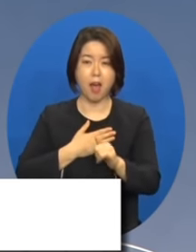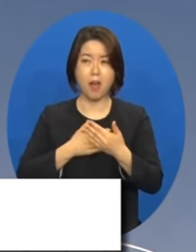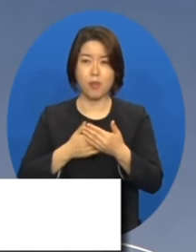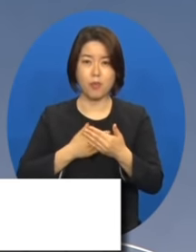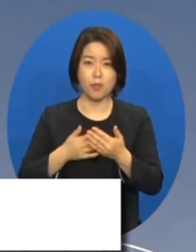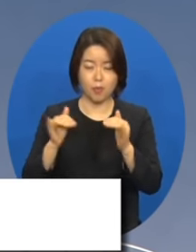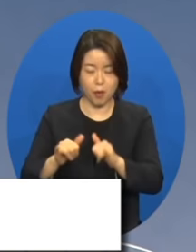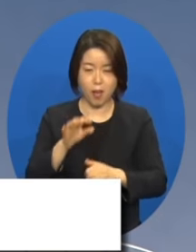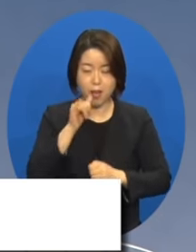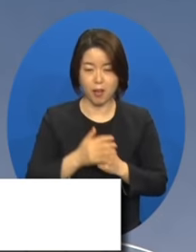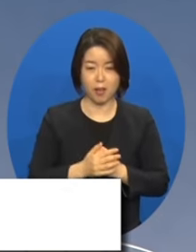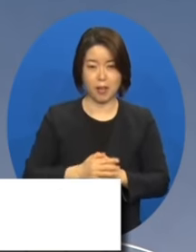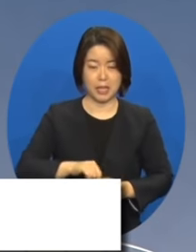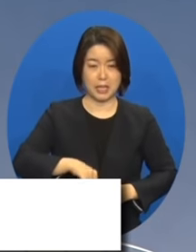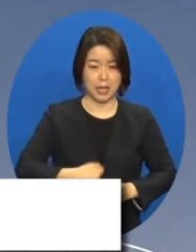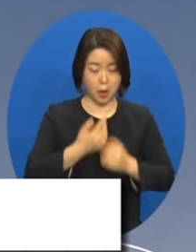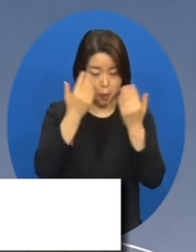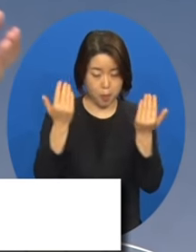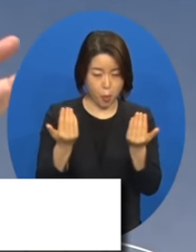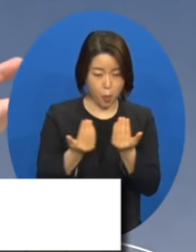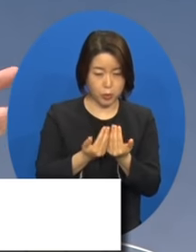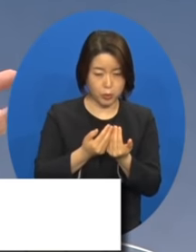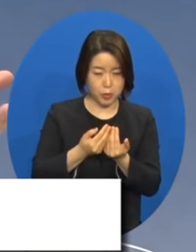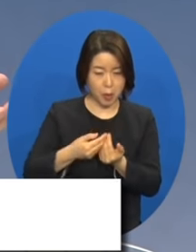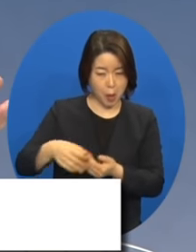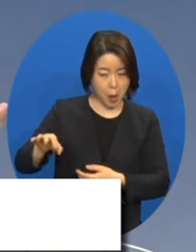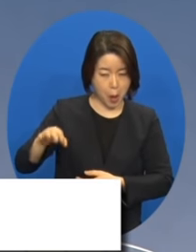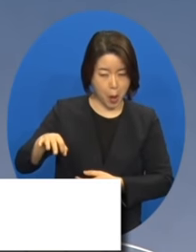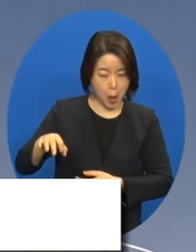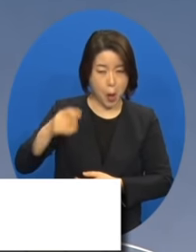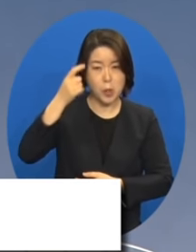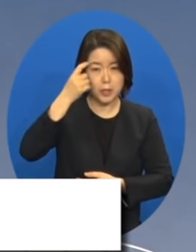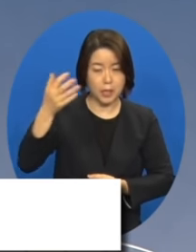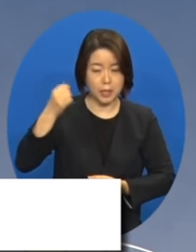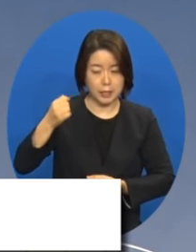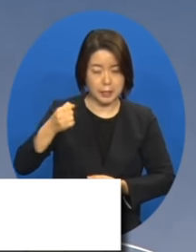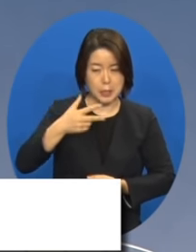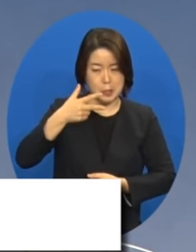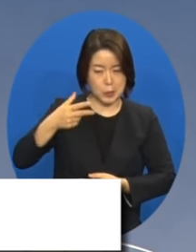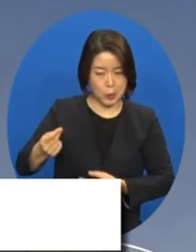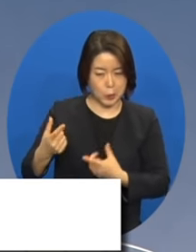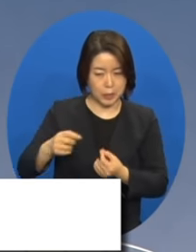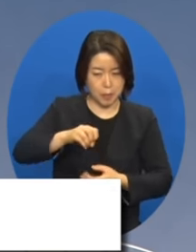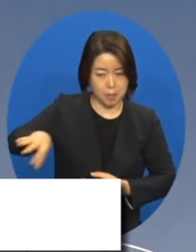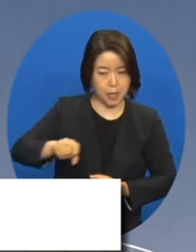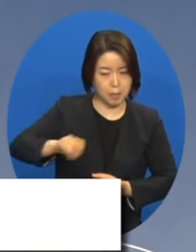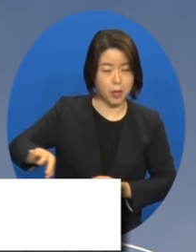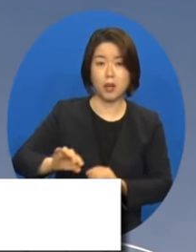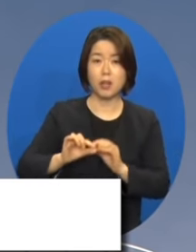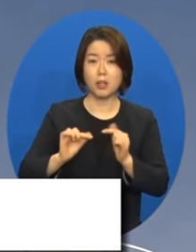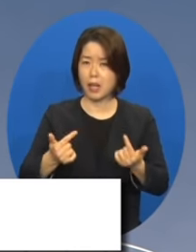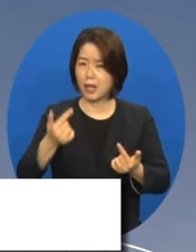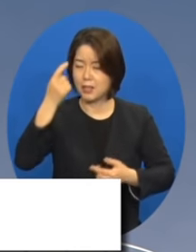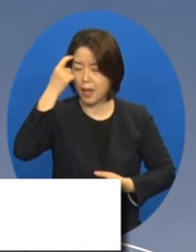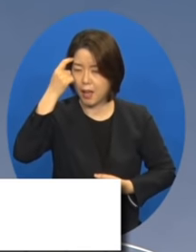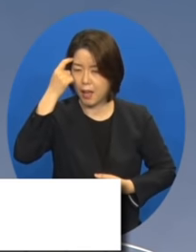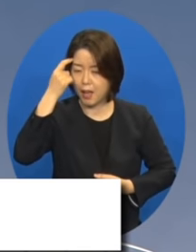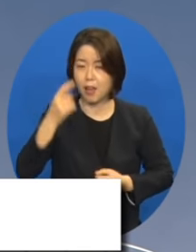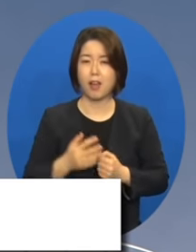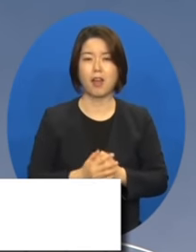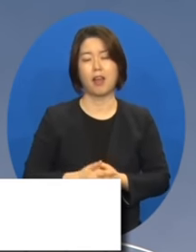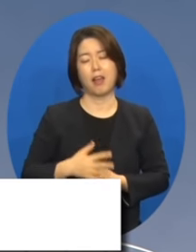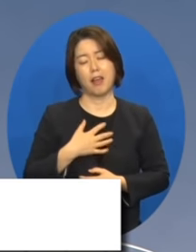모든 걸 다 해로 여기고 답했을 물처럼 버릴 수밖에 없게 되는 거 아니야 걱정도 팔자